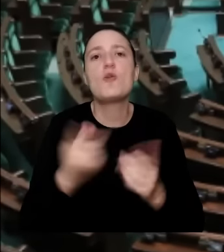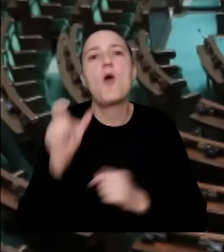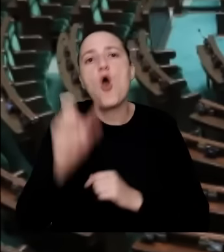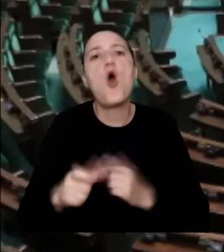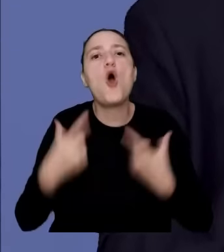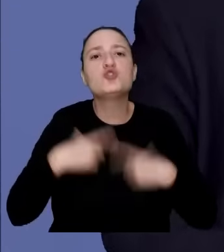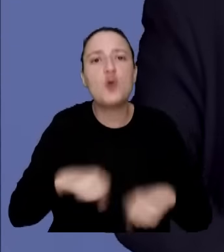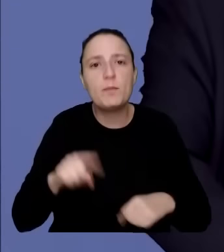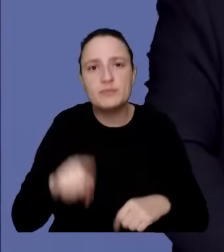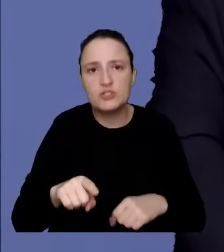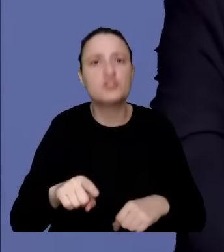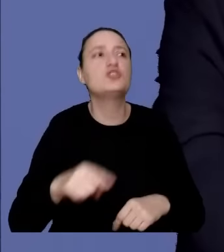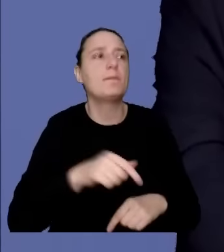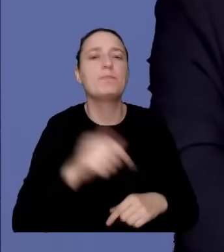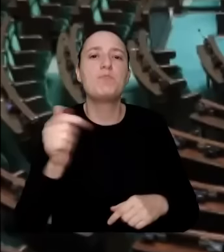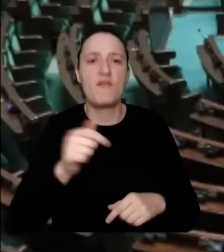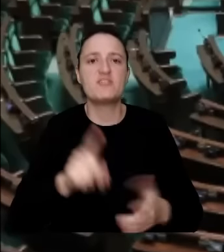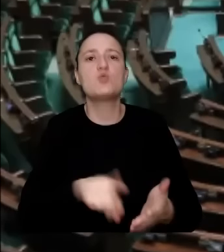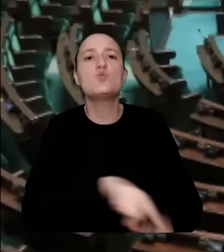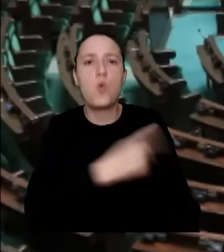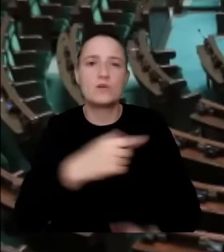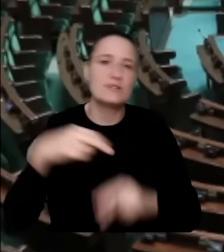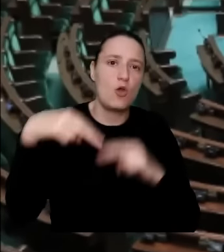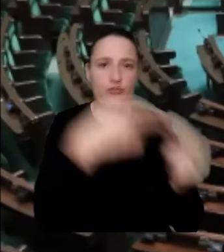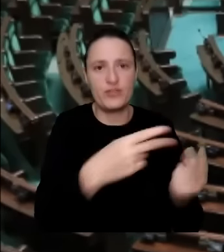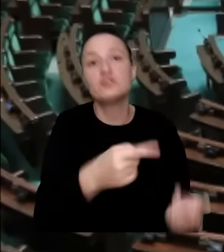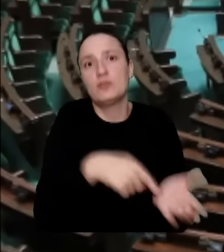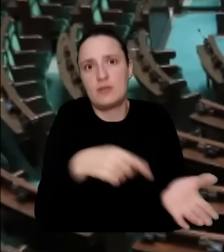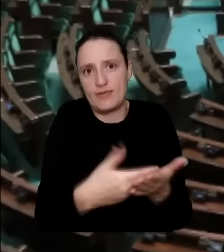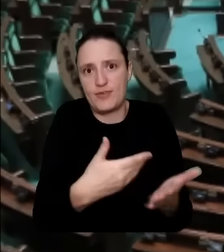panie ale pani przewodnicząca No